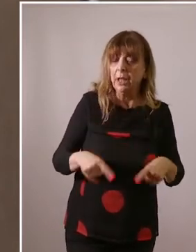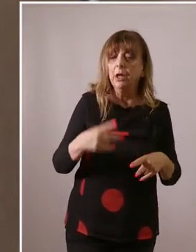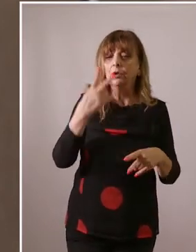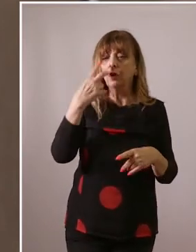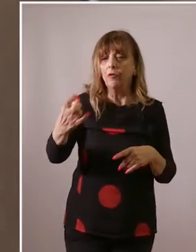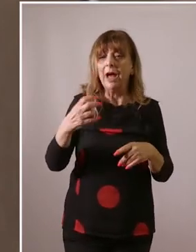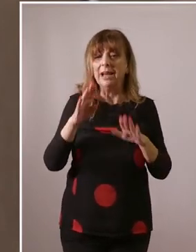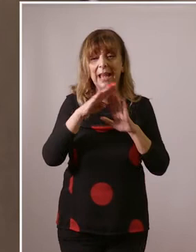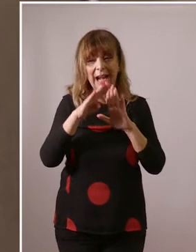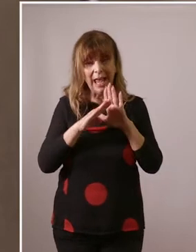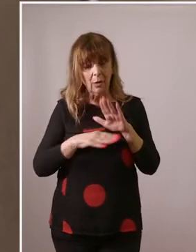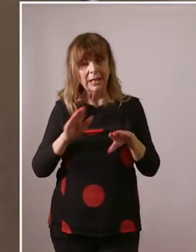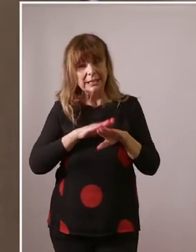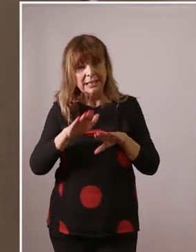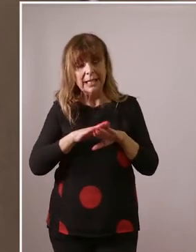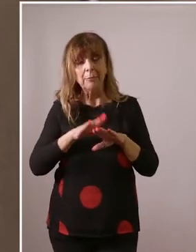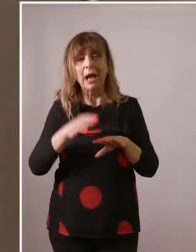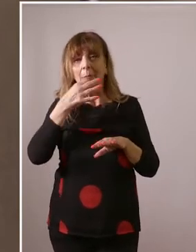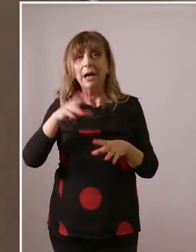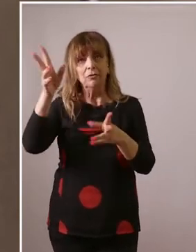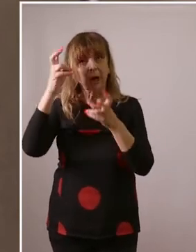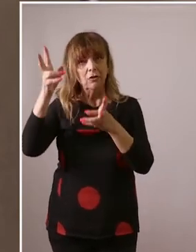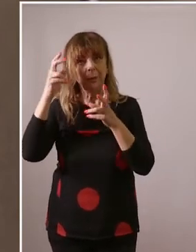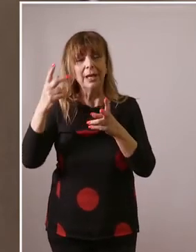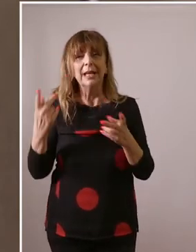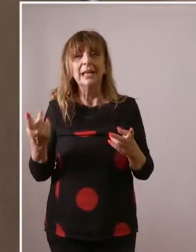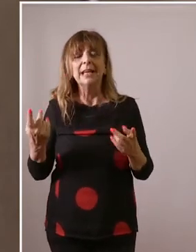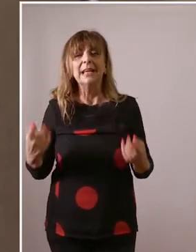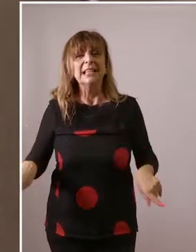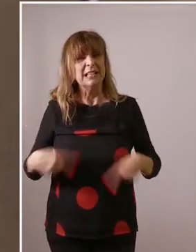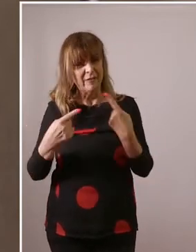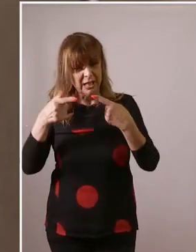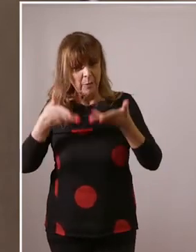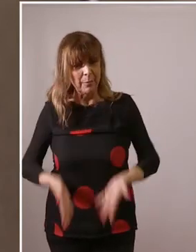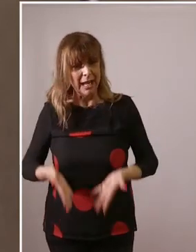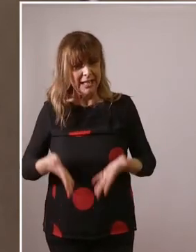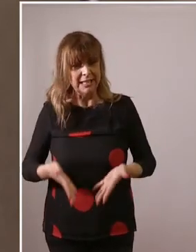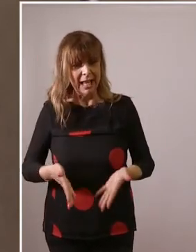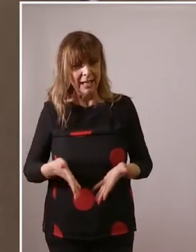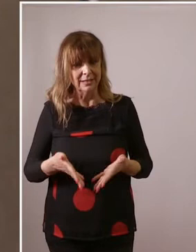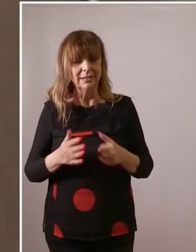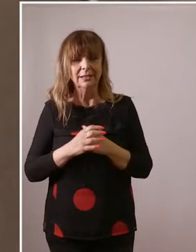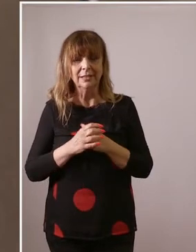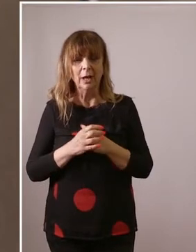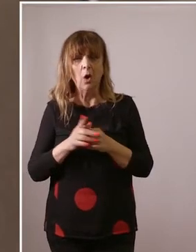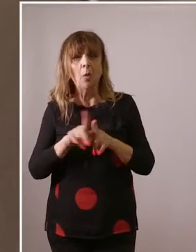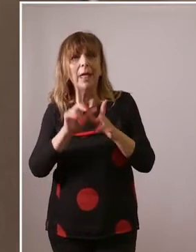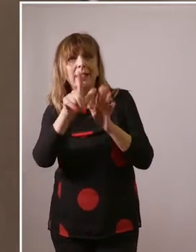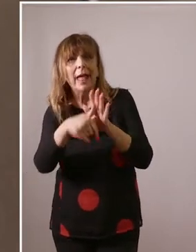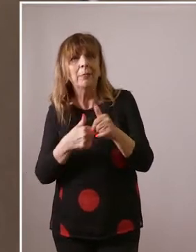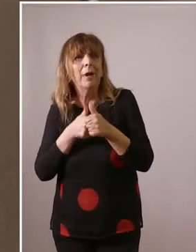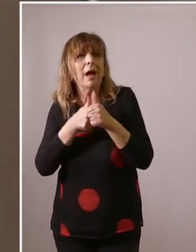sistema di regole capace di recepire le sfide regolative del presente capace di star dietro ai tempi